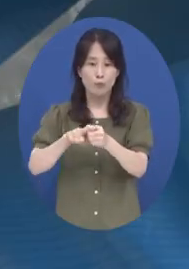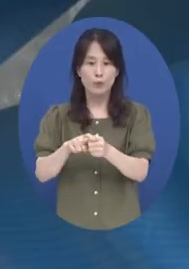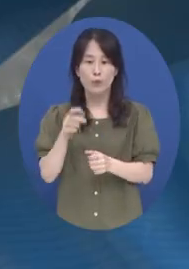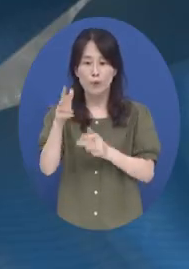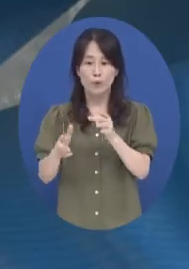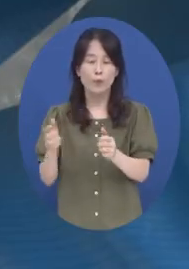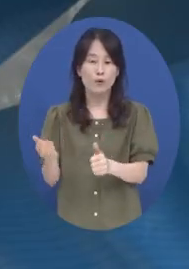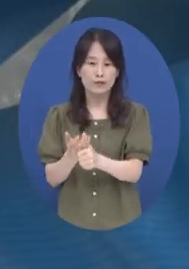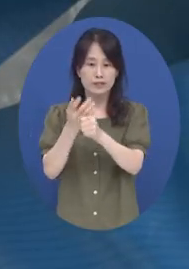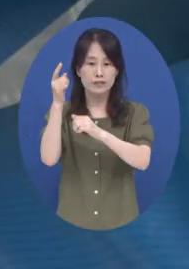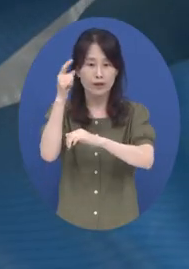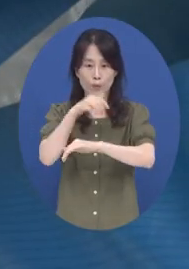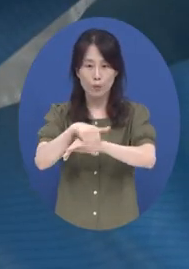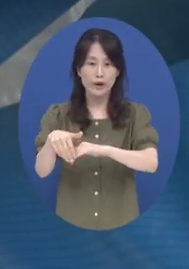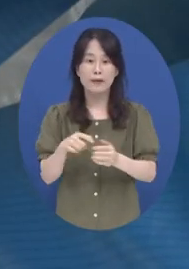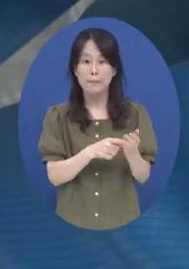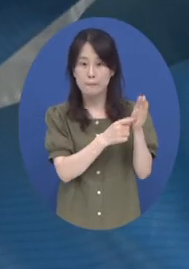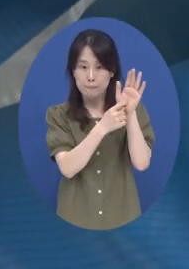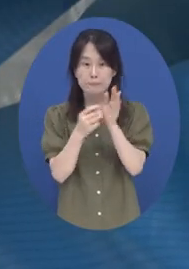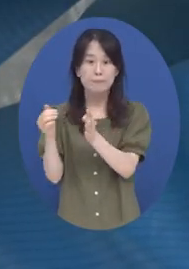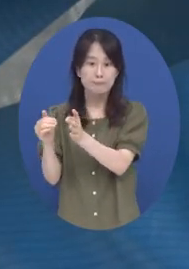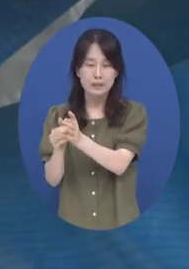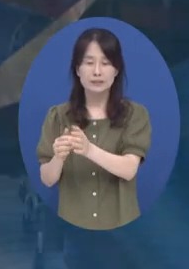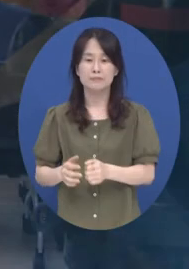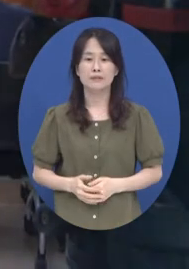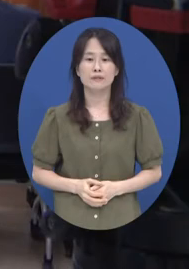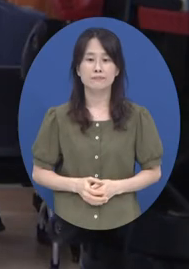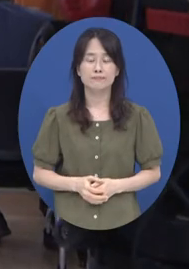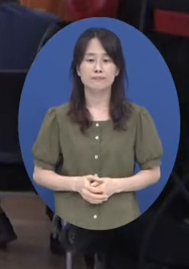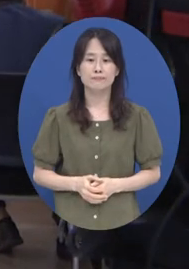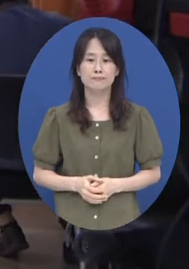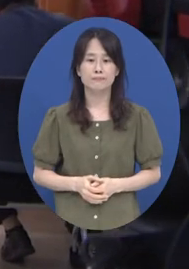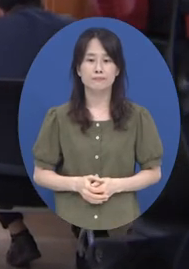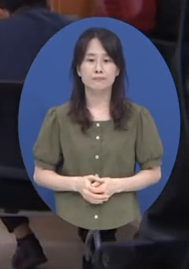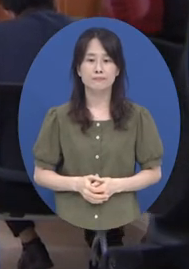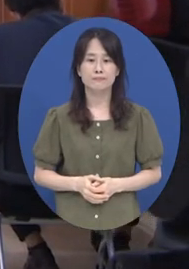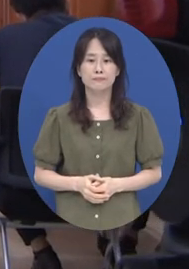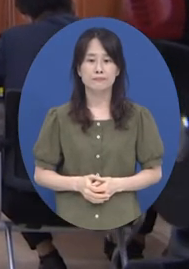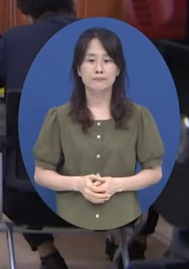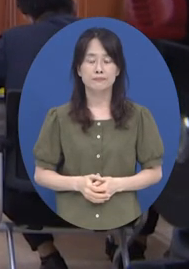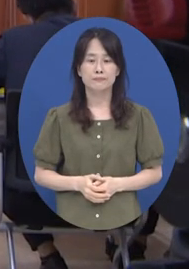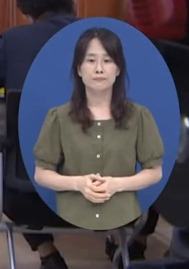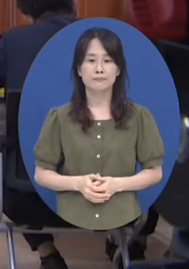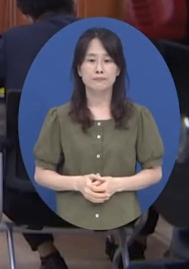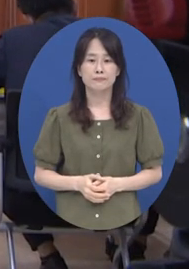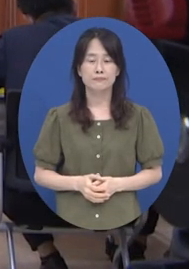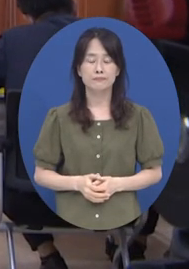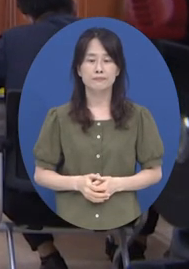소부장 산업 육성 계획을 추진한다는 방침입니다. 경기주TV 구영슬입니다.